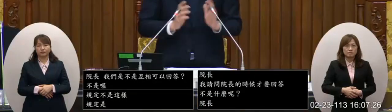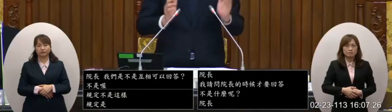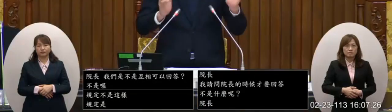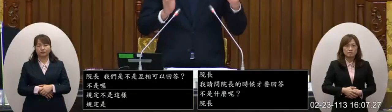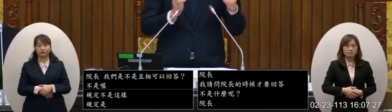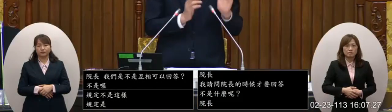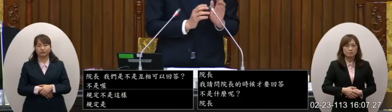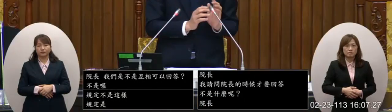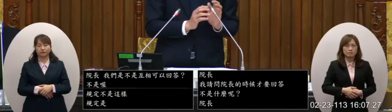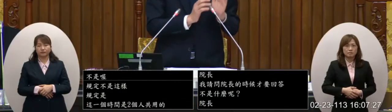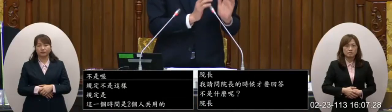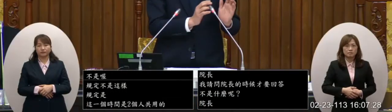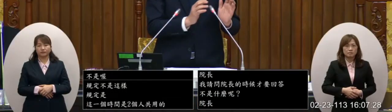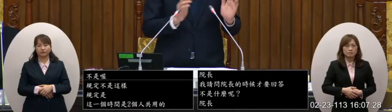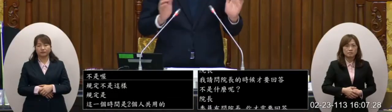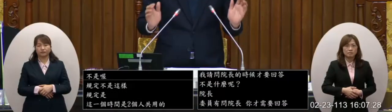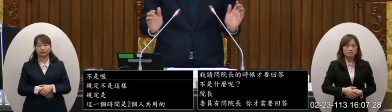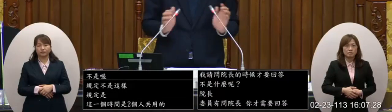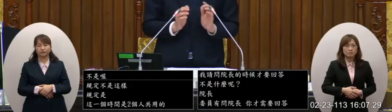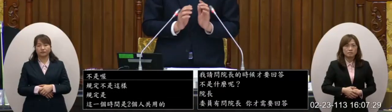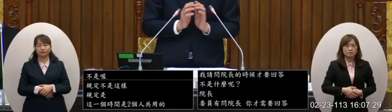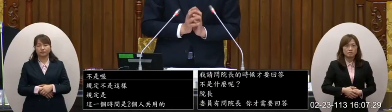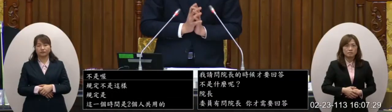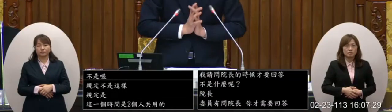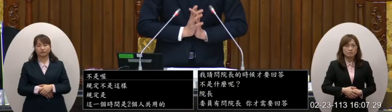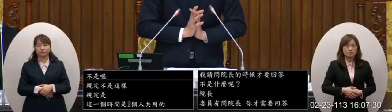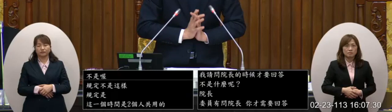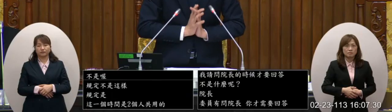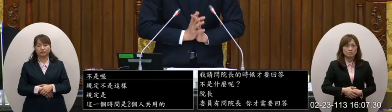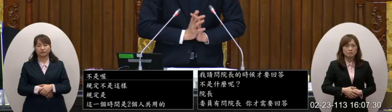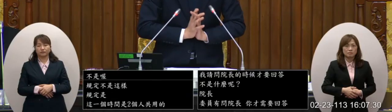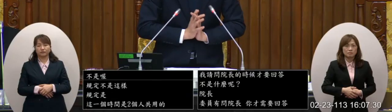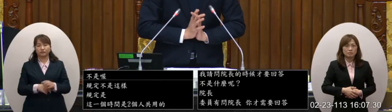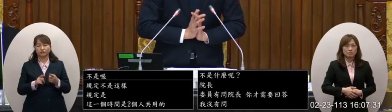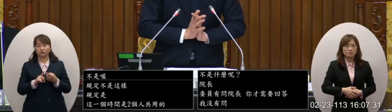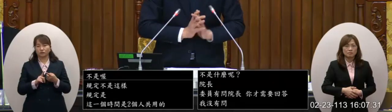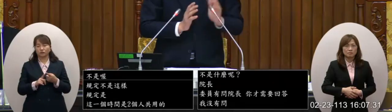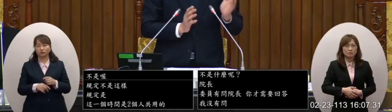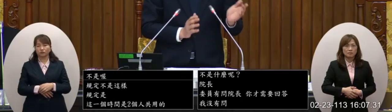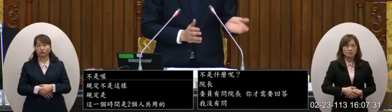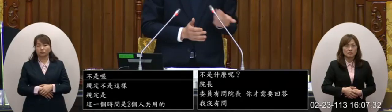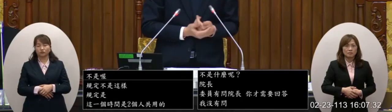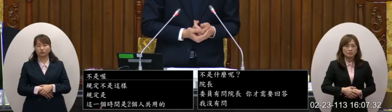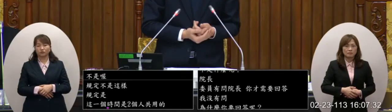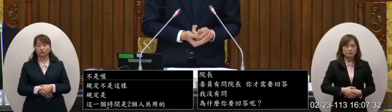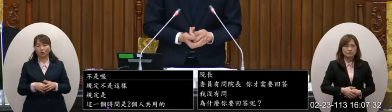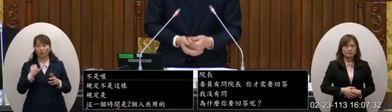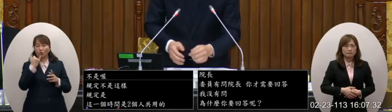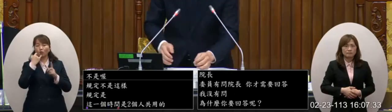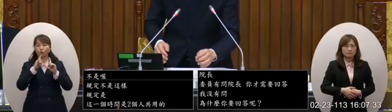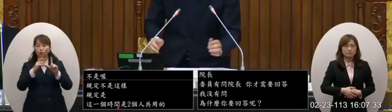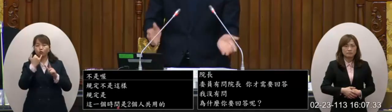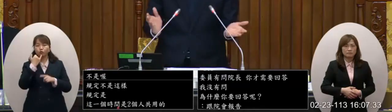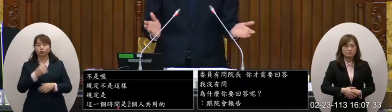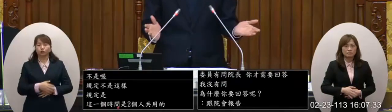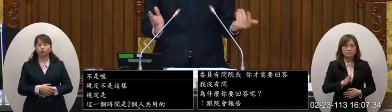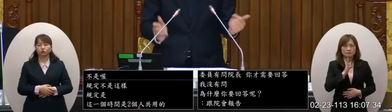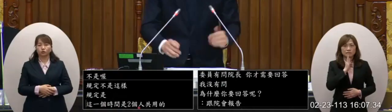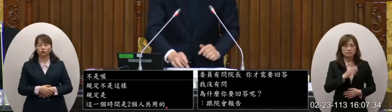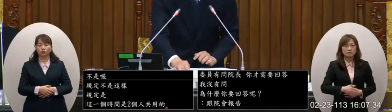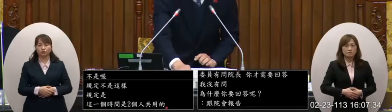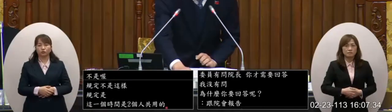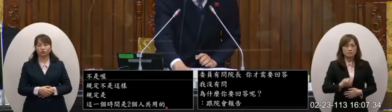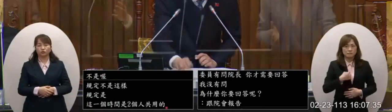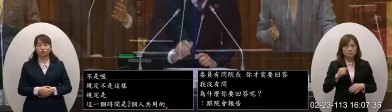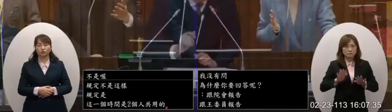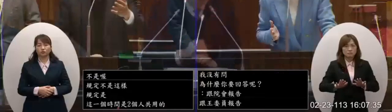报告，所以是官员委员共同使用这许大十四分钟， 所以 特别来， 所以我也可以回答。 是，所以现在我